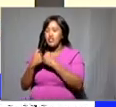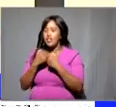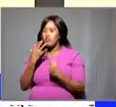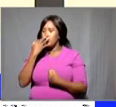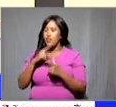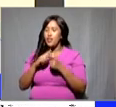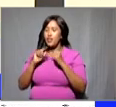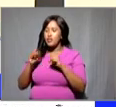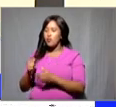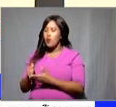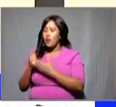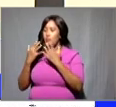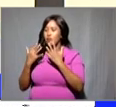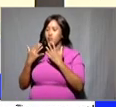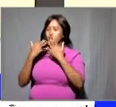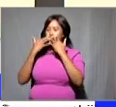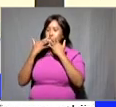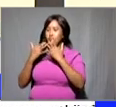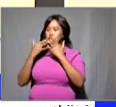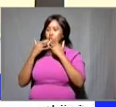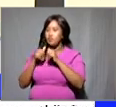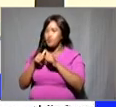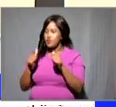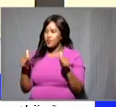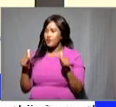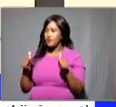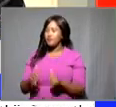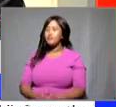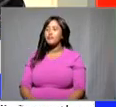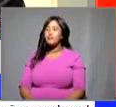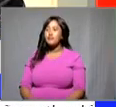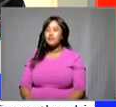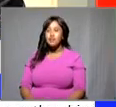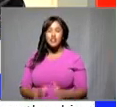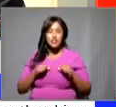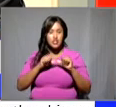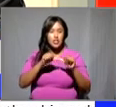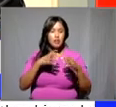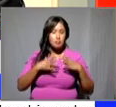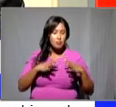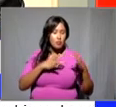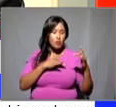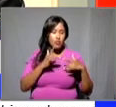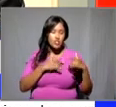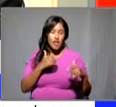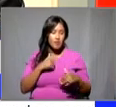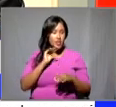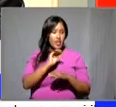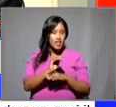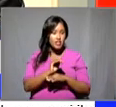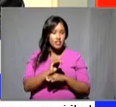maheke nyamuyo yagu ya kuhuhia nayo adu no dona me concern mono makoria